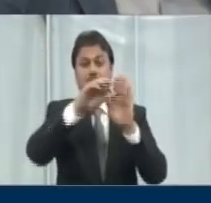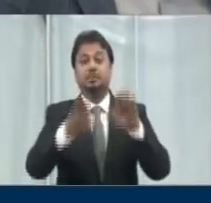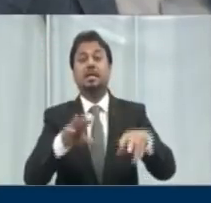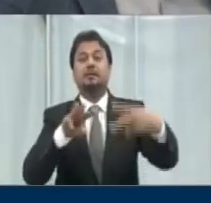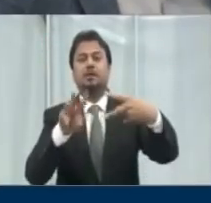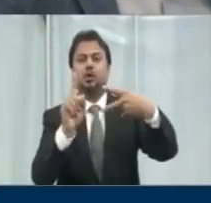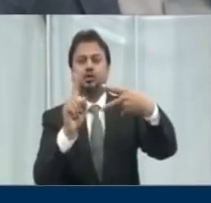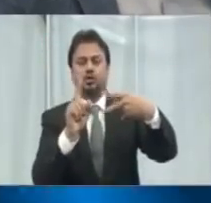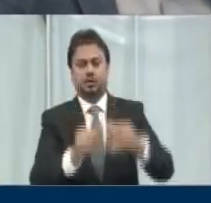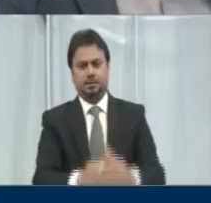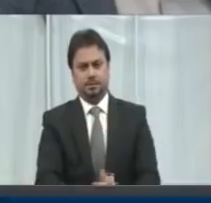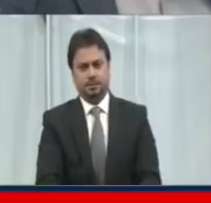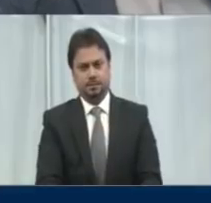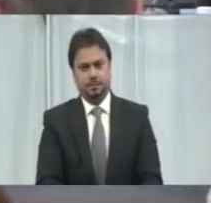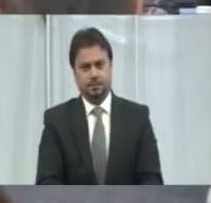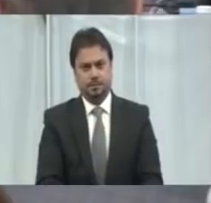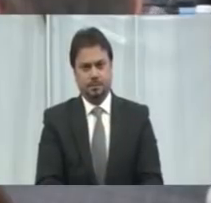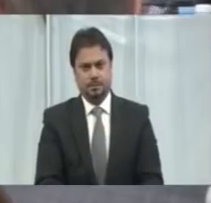الاتحادية.